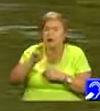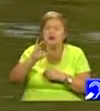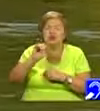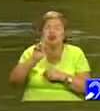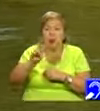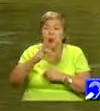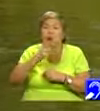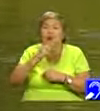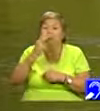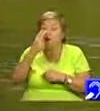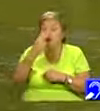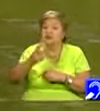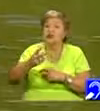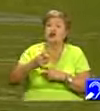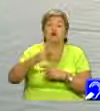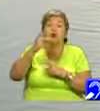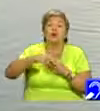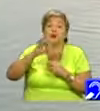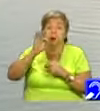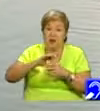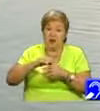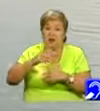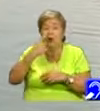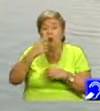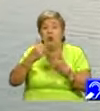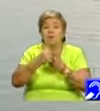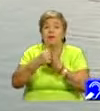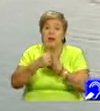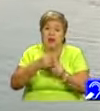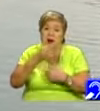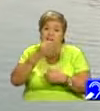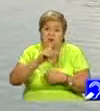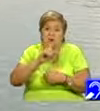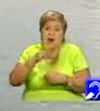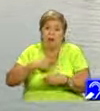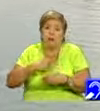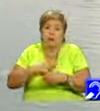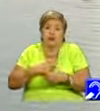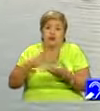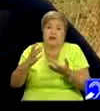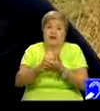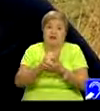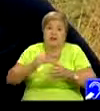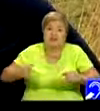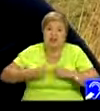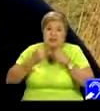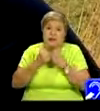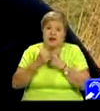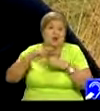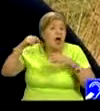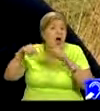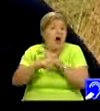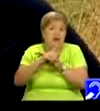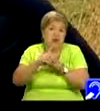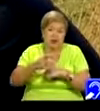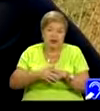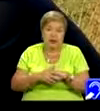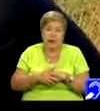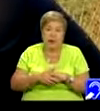ultima dată. Un amic le-a spus că s-ar fi înnecat, dar nu l-a putut salva, s-a speriat și a fugit. Jiu, să știți că e foarte mare. Are